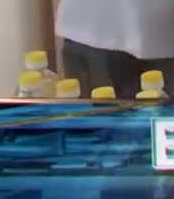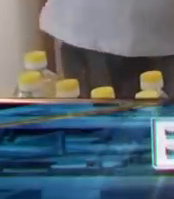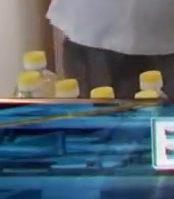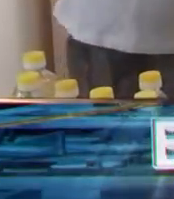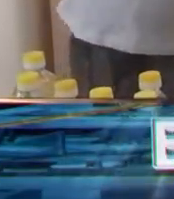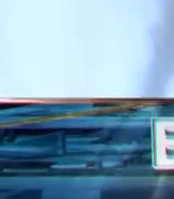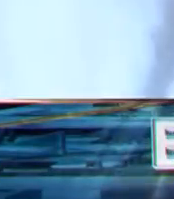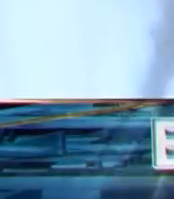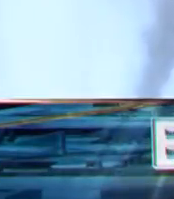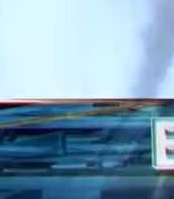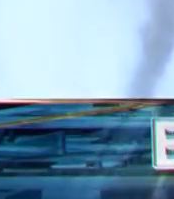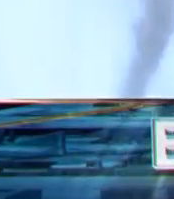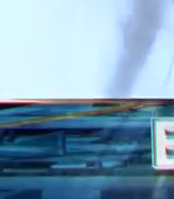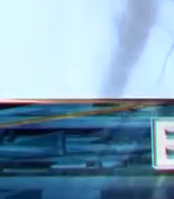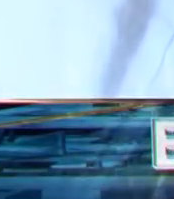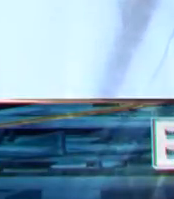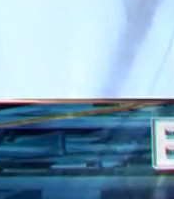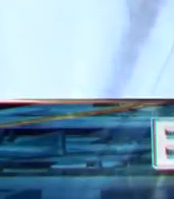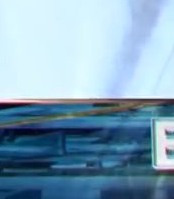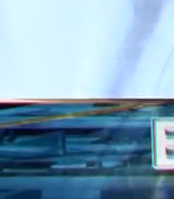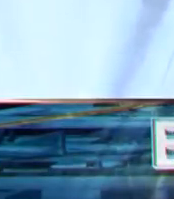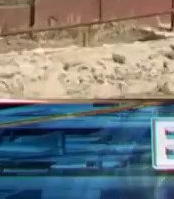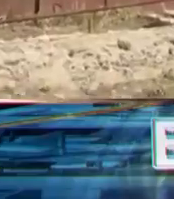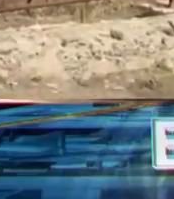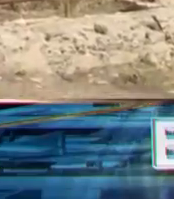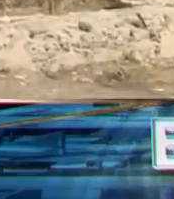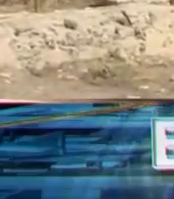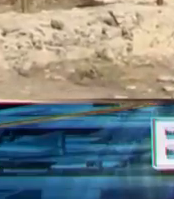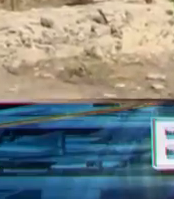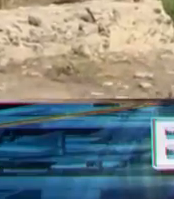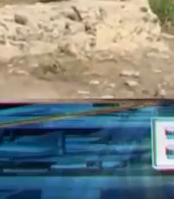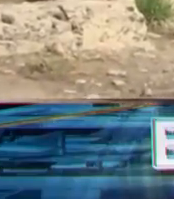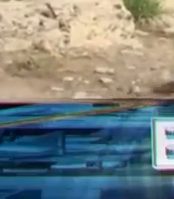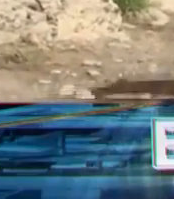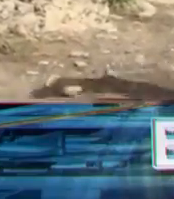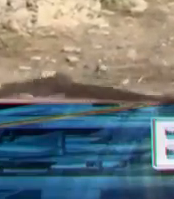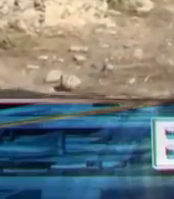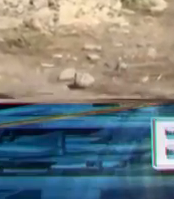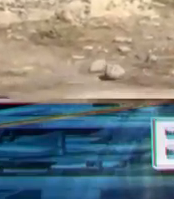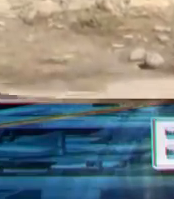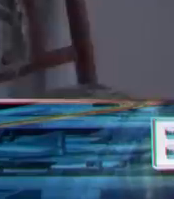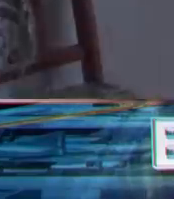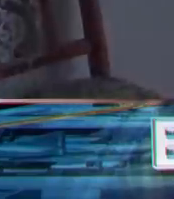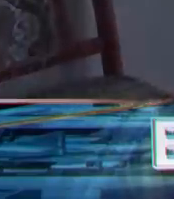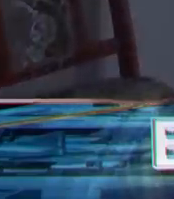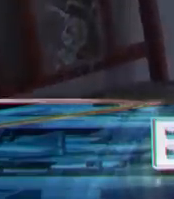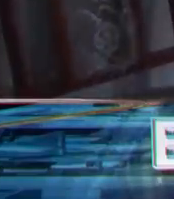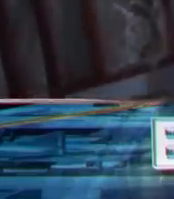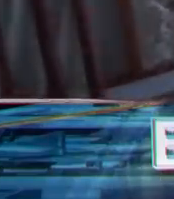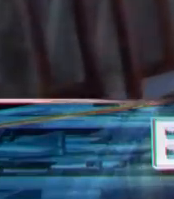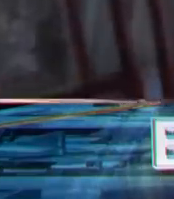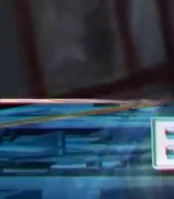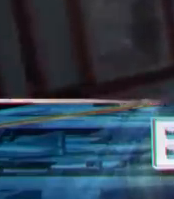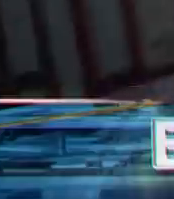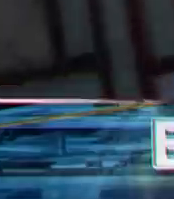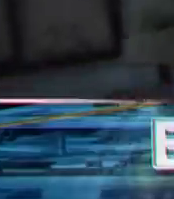Алагөлдік атымтай жомарттар жерлестеріне жәрдемдесті. 60 миллион теңгеге қазығарта ұн мен май, қант пен шай сатып алып, 400-ден аса